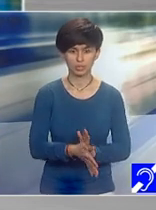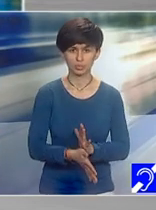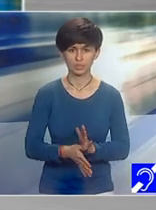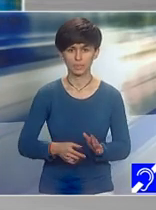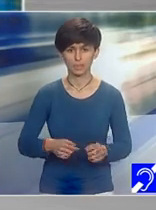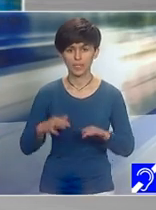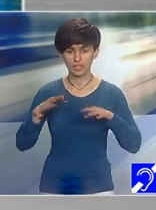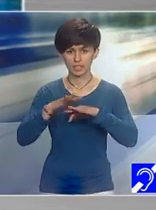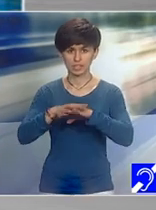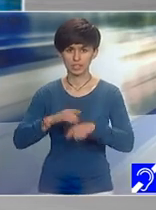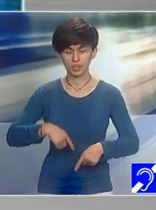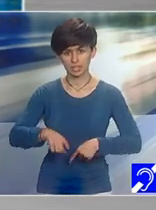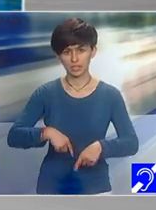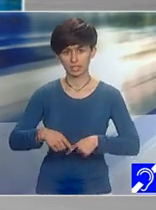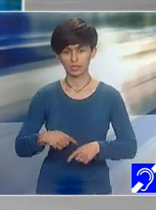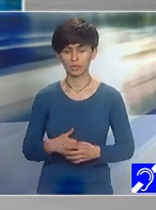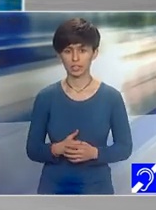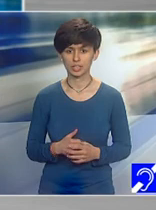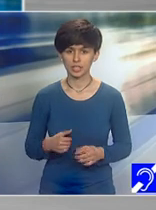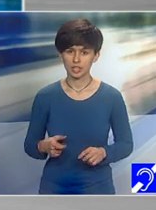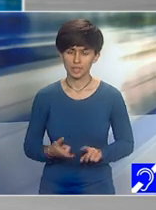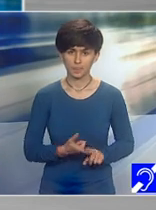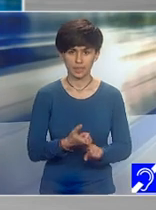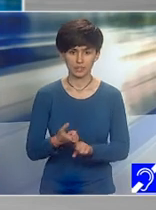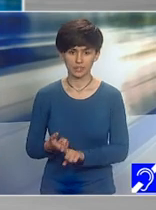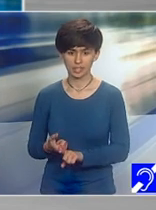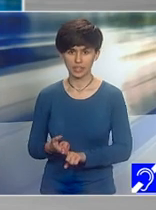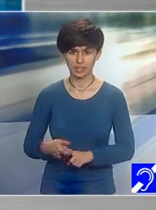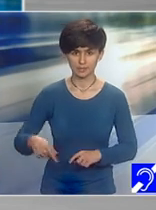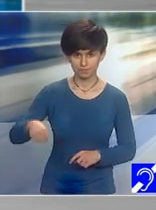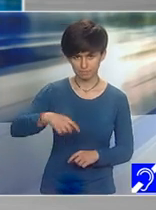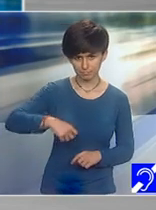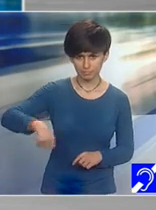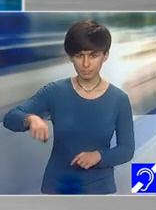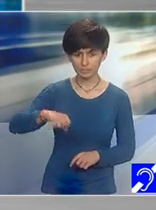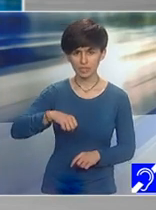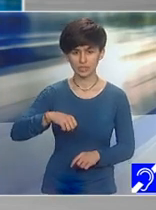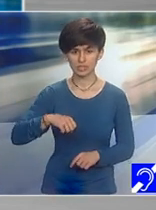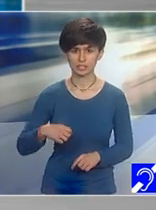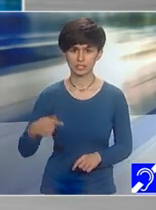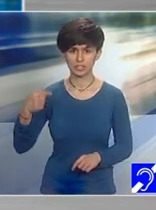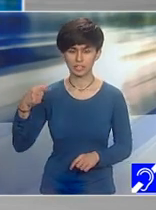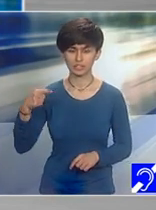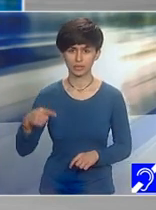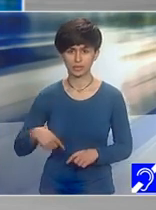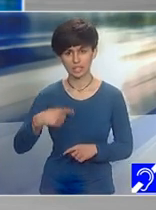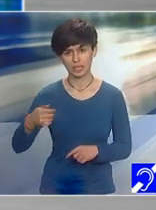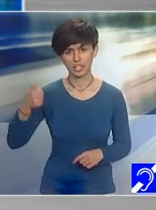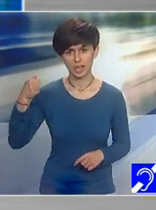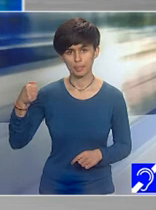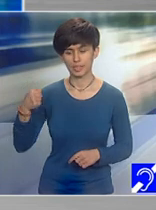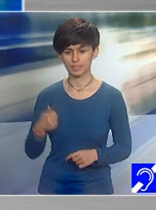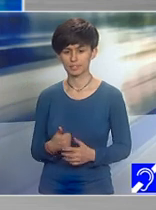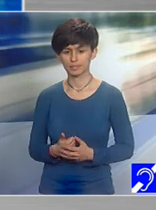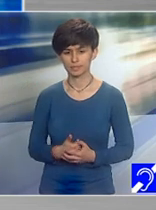național, cea care va lega sensul giratoriu de la Gilău până la centura Vâlcelea-Pahida. Aici, partea de